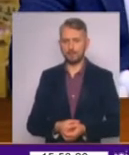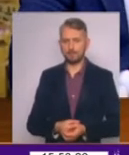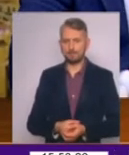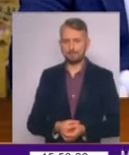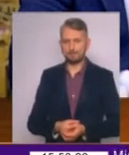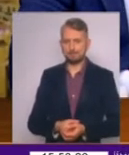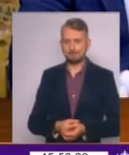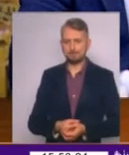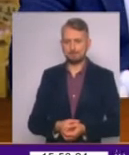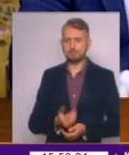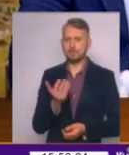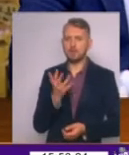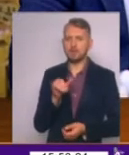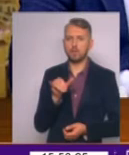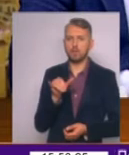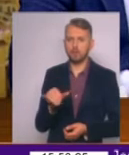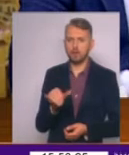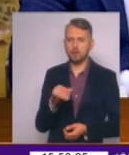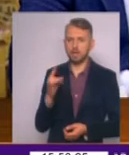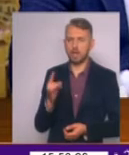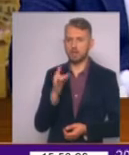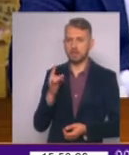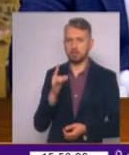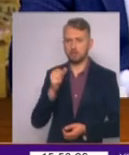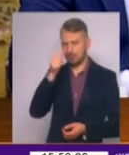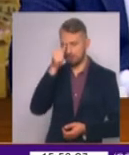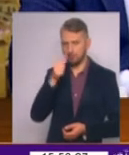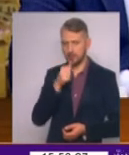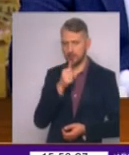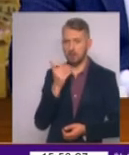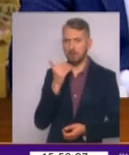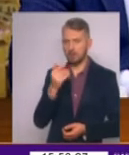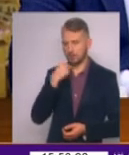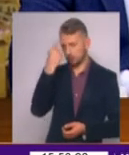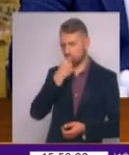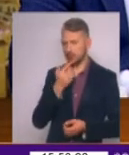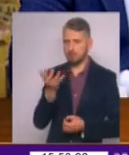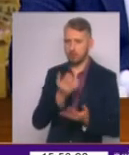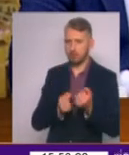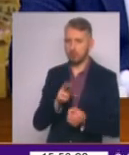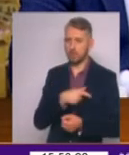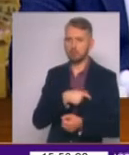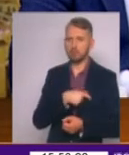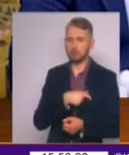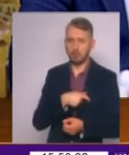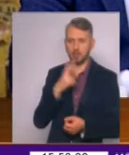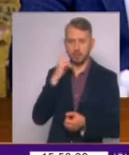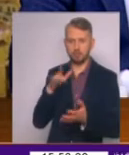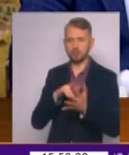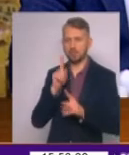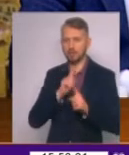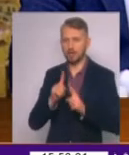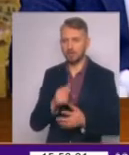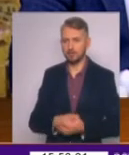приходять. А скільки у вас разів на місяць ваш особистий прийом як депутата Київської міської ради у вашій